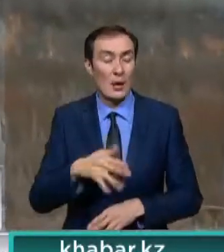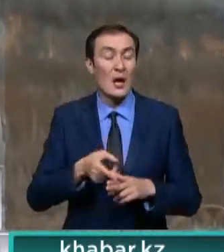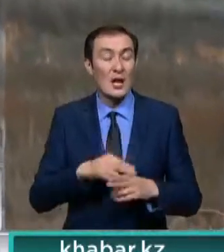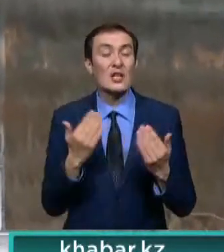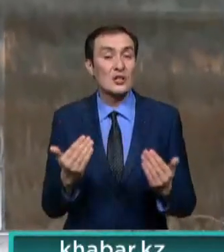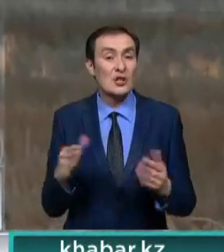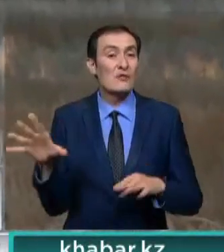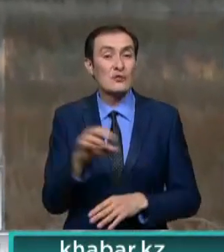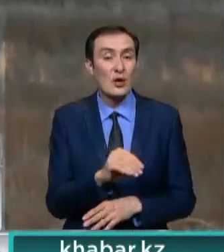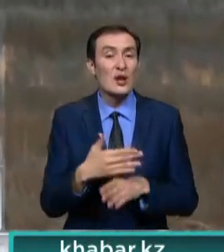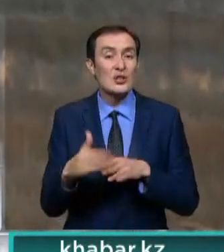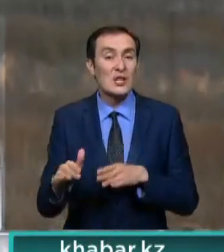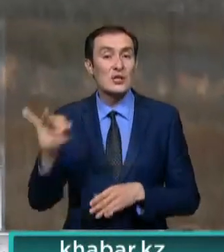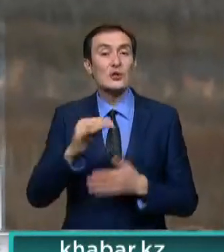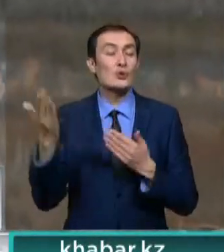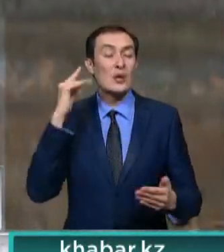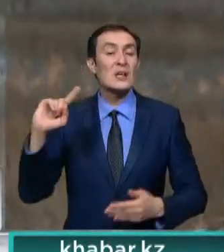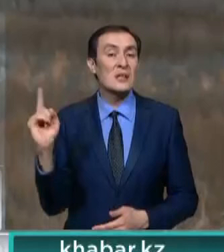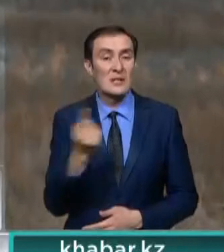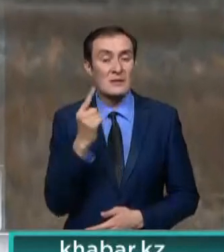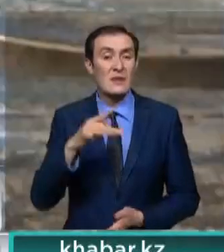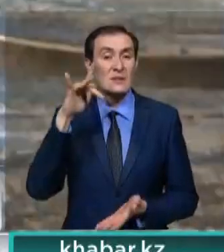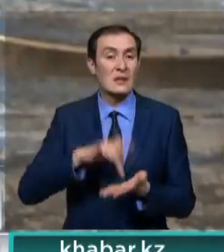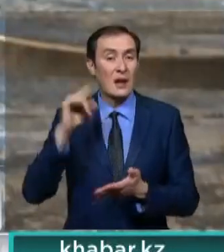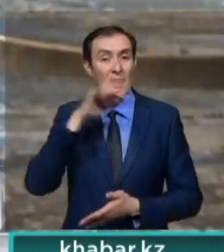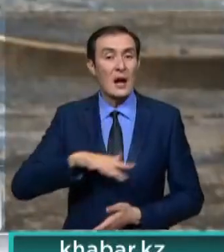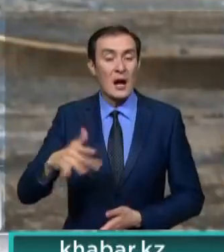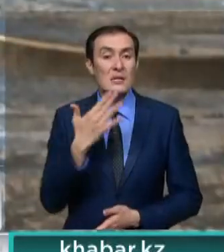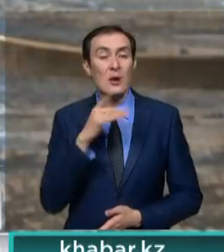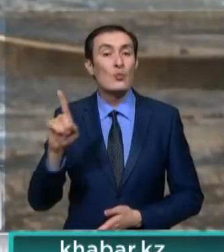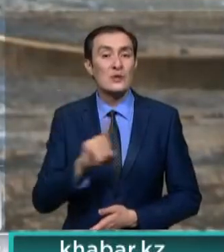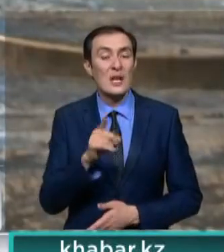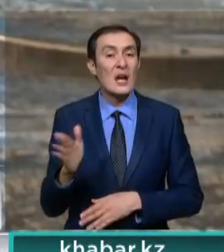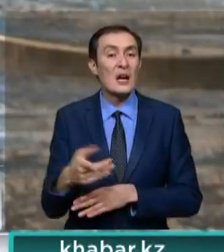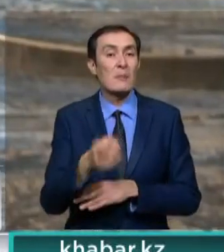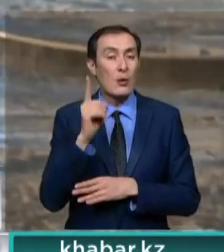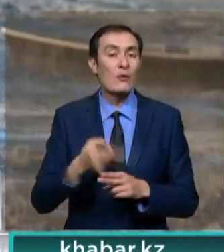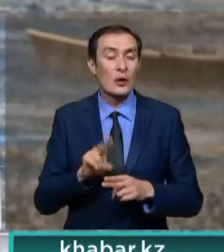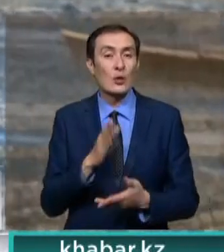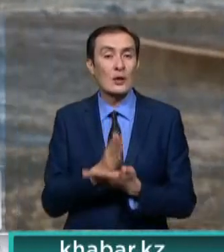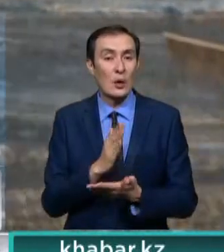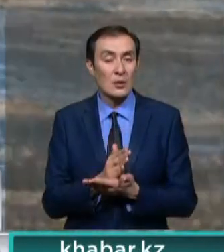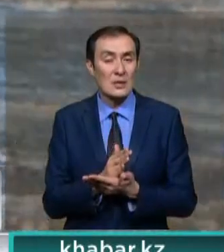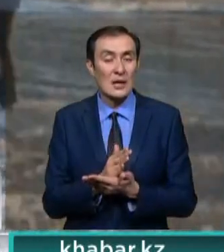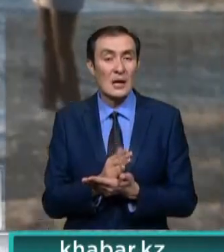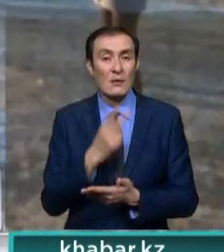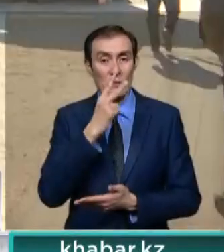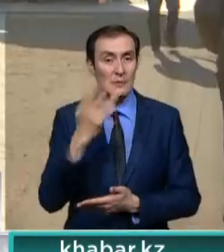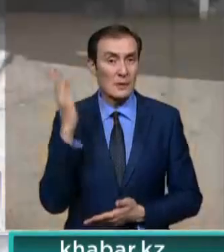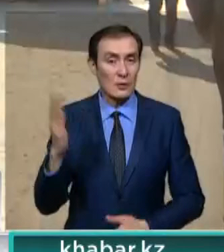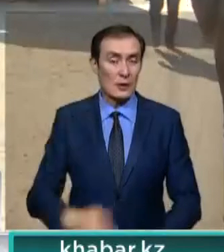это сейчас стало частью единственного в Центральной Азии музея рыбаков, который находится вон там, за моей